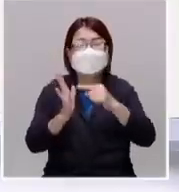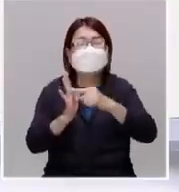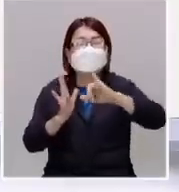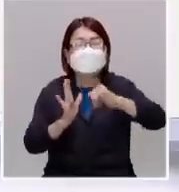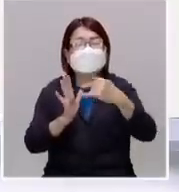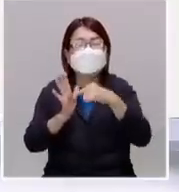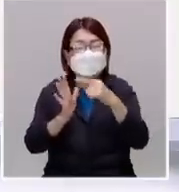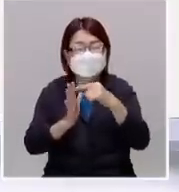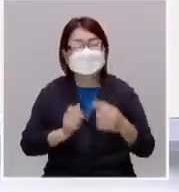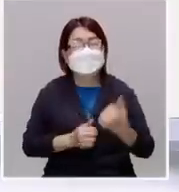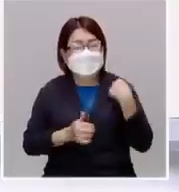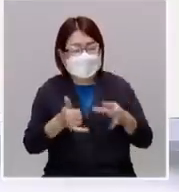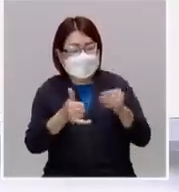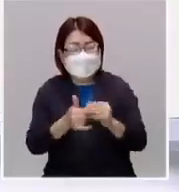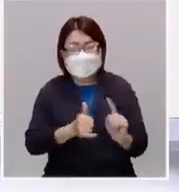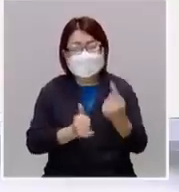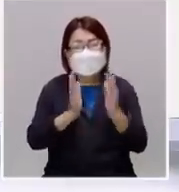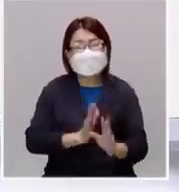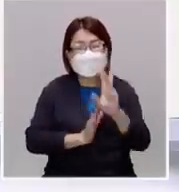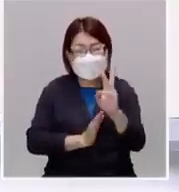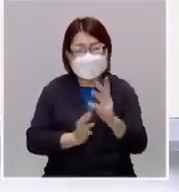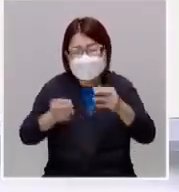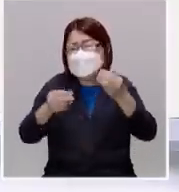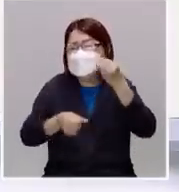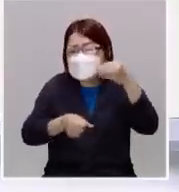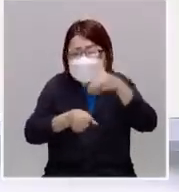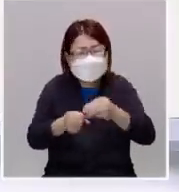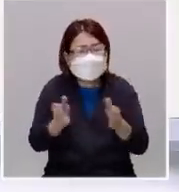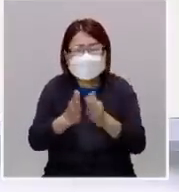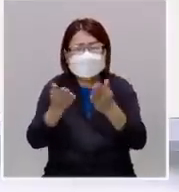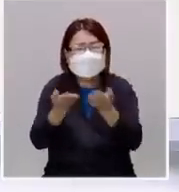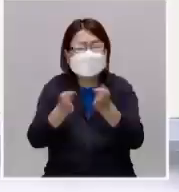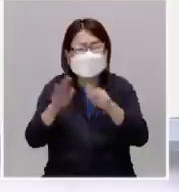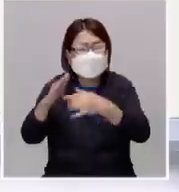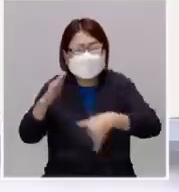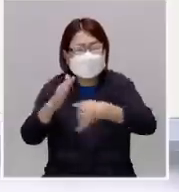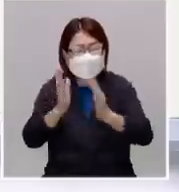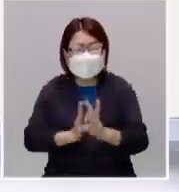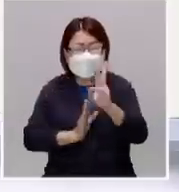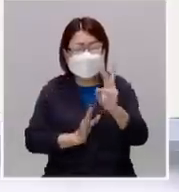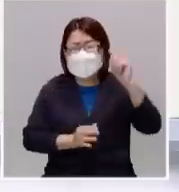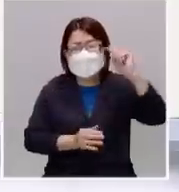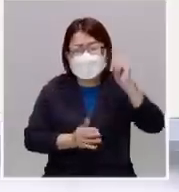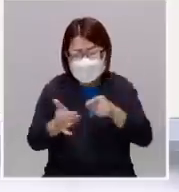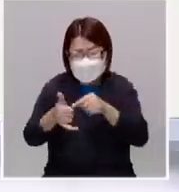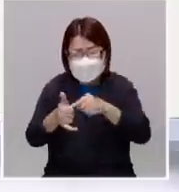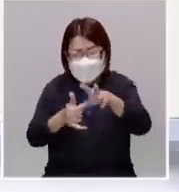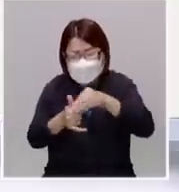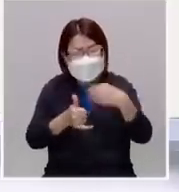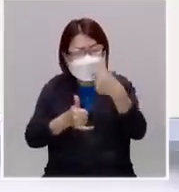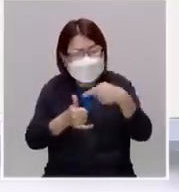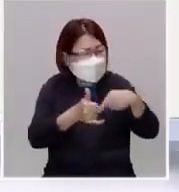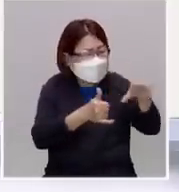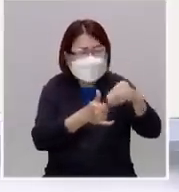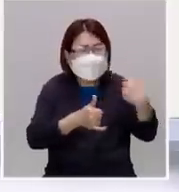ควิด-19 เพิ่มอีก6รายแล้วพบว่าเป็นคนในครอบครัวเดียวกันหมดเลยนะคะแล้วตอนนี้เนี่ยก็ยังไม่ทราบที่มาที่ไปด้วยว่าติดเชื้อมาจากที่ไหนนะคะส่วน